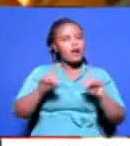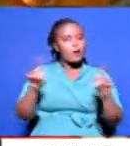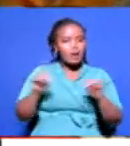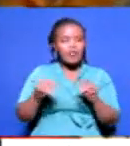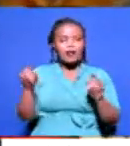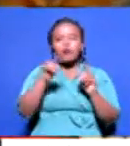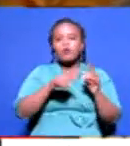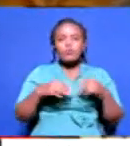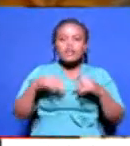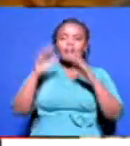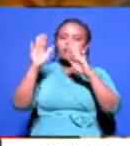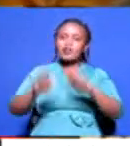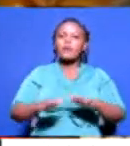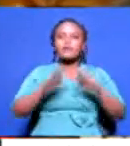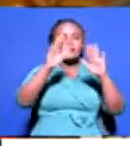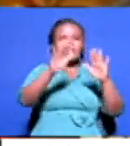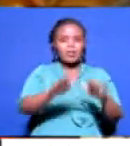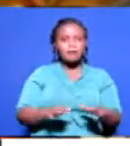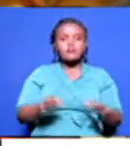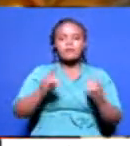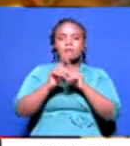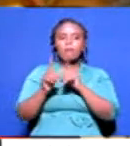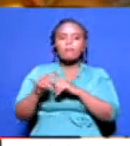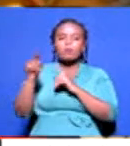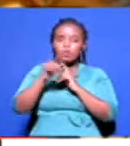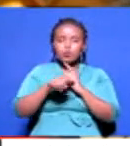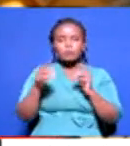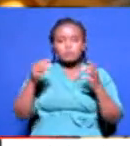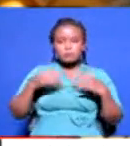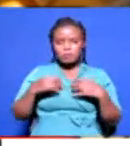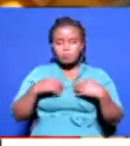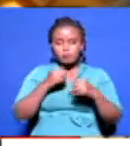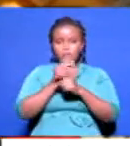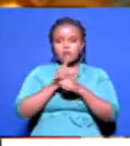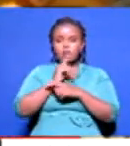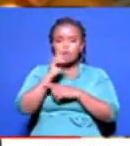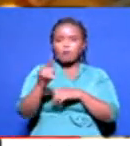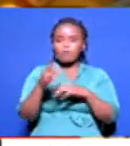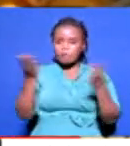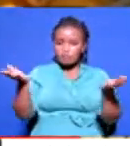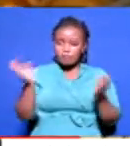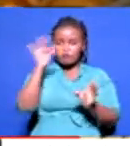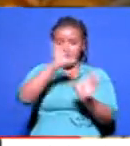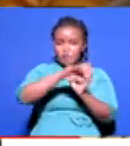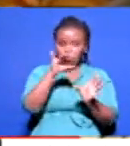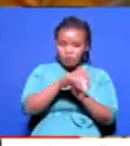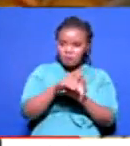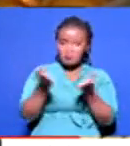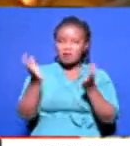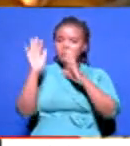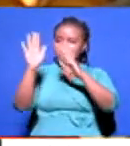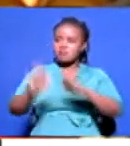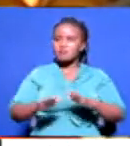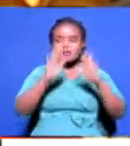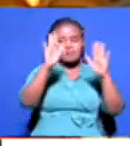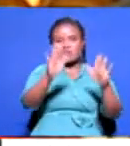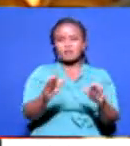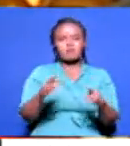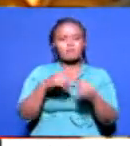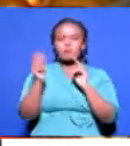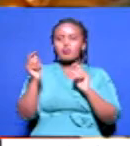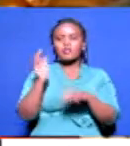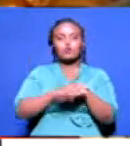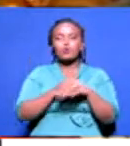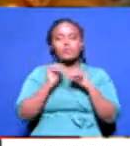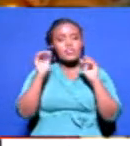kampeni, na tumeingia mashinani kabisa, tumetafuta kura, lakini haitakuwa haki